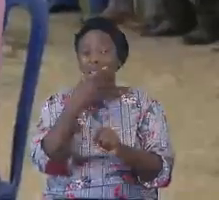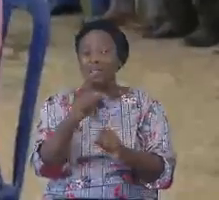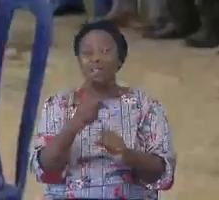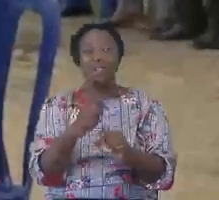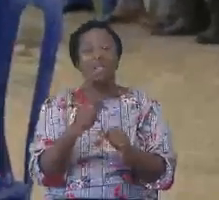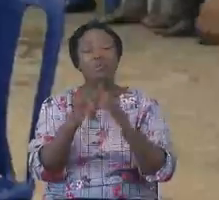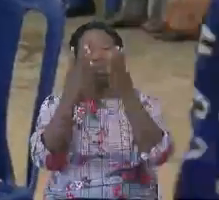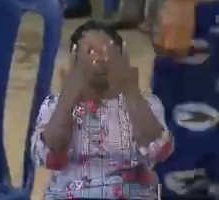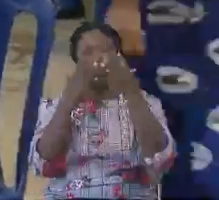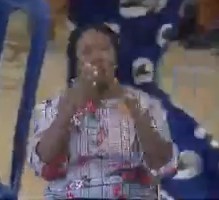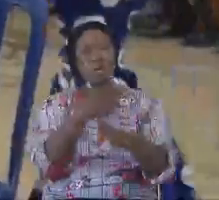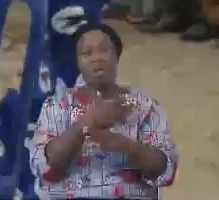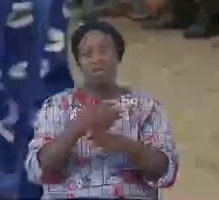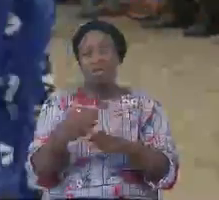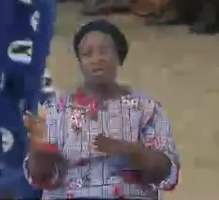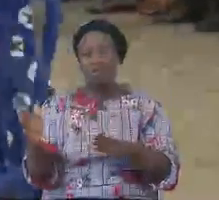voici, Seigneur.